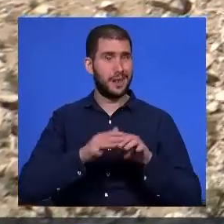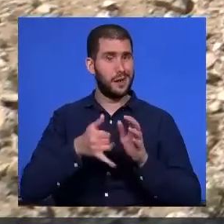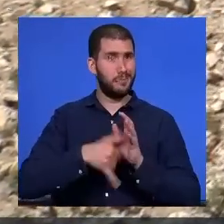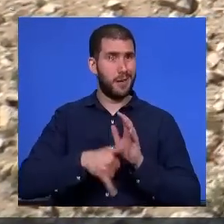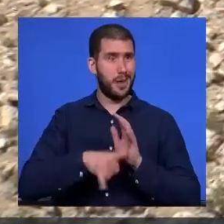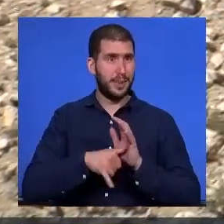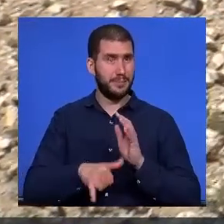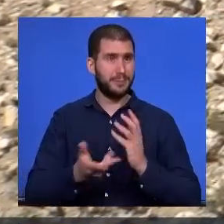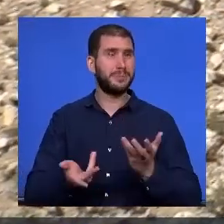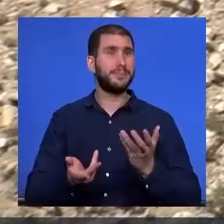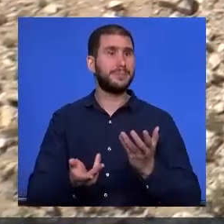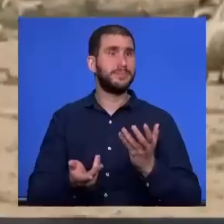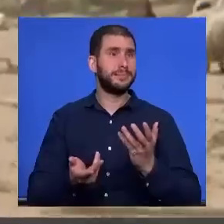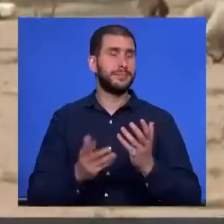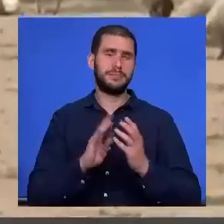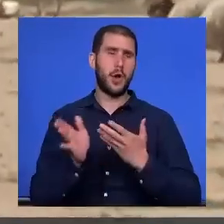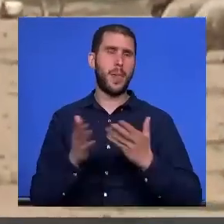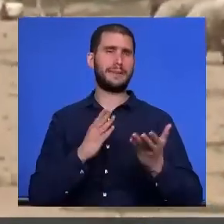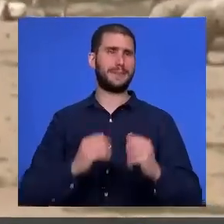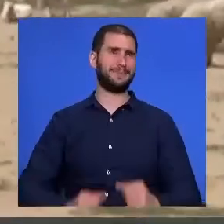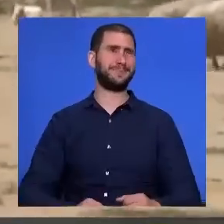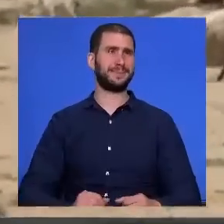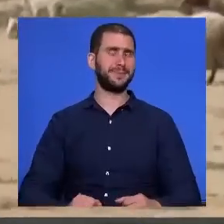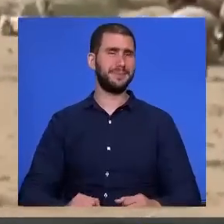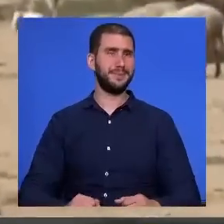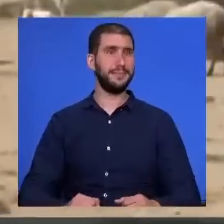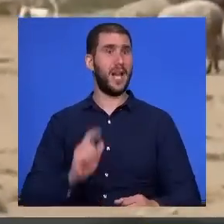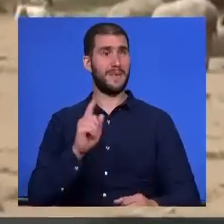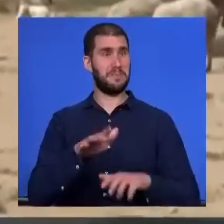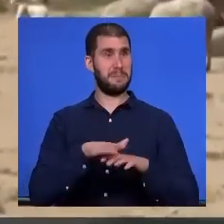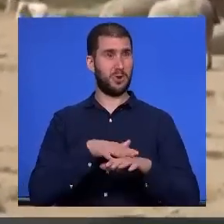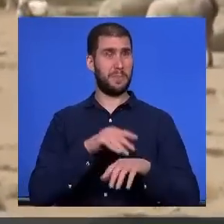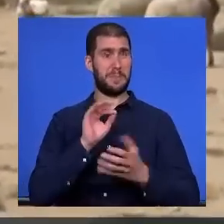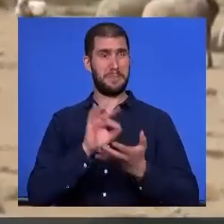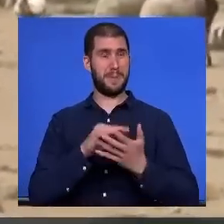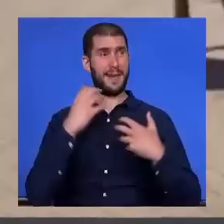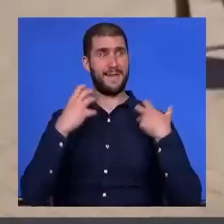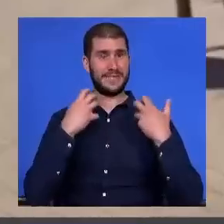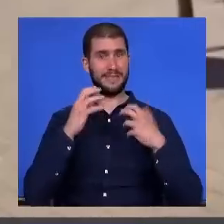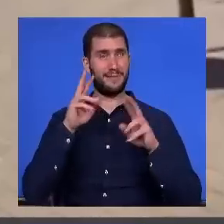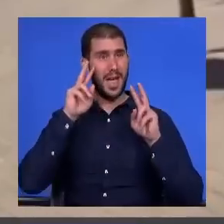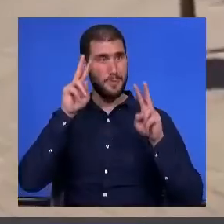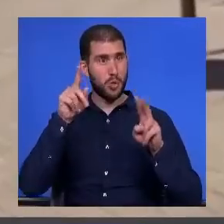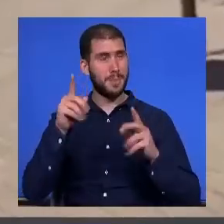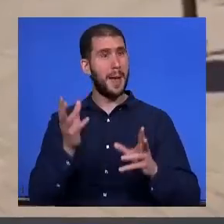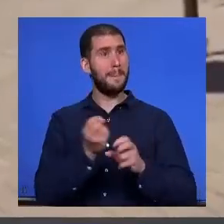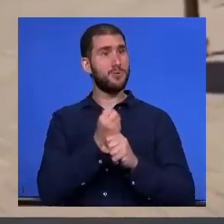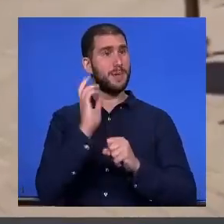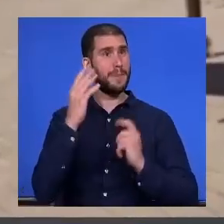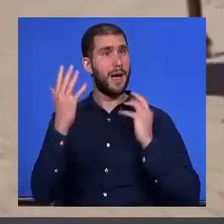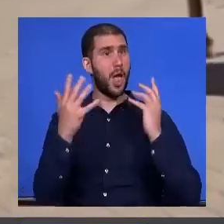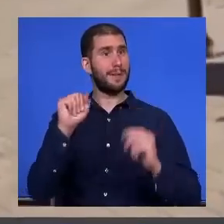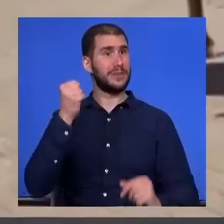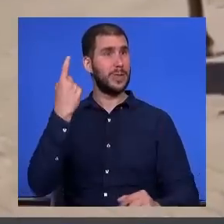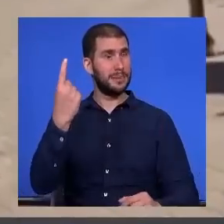מחרבנים. הכל בסדר. אבל נראה שבזמן שהכבשים והחמורים מגשימים גם הם את החלום